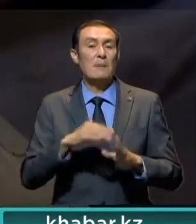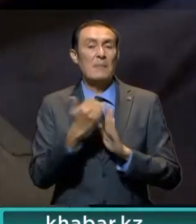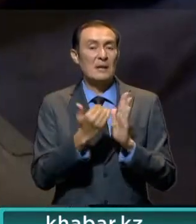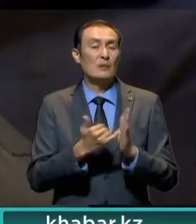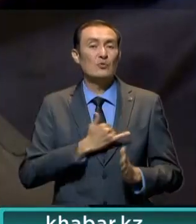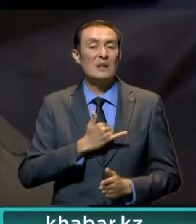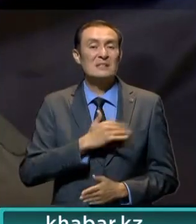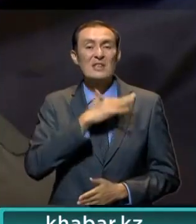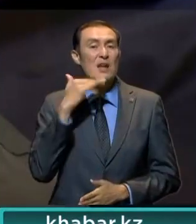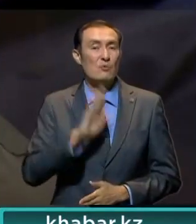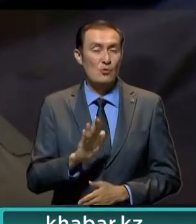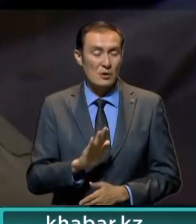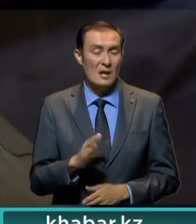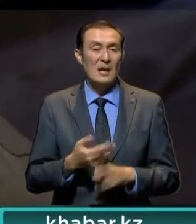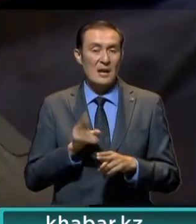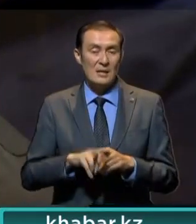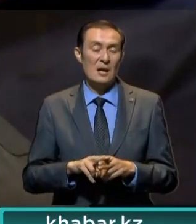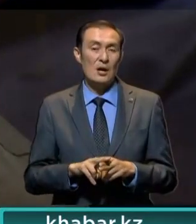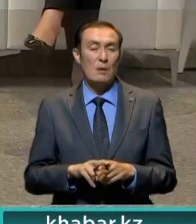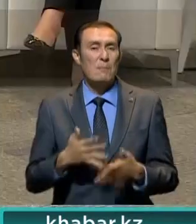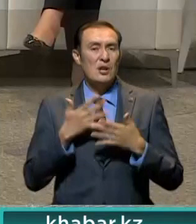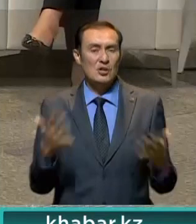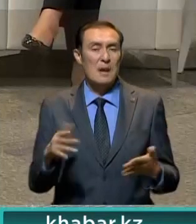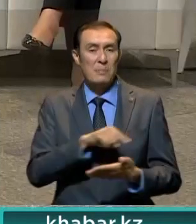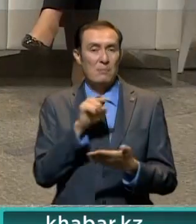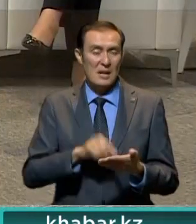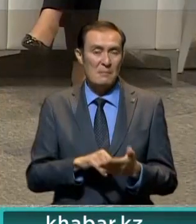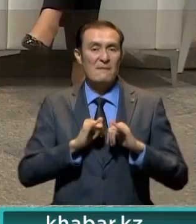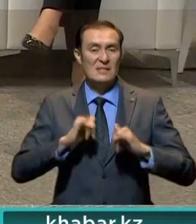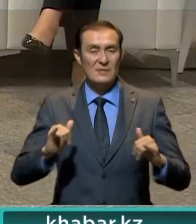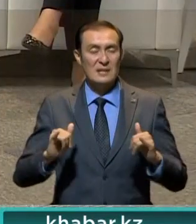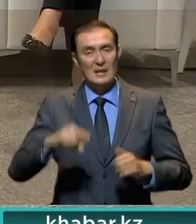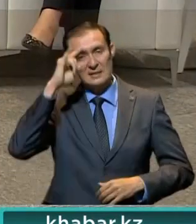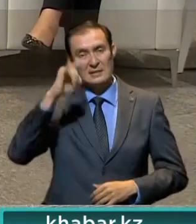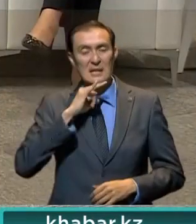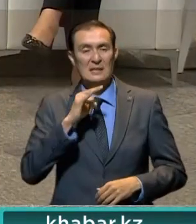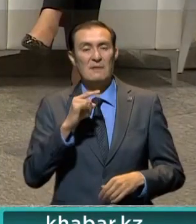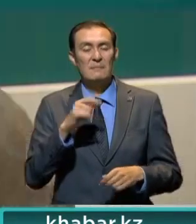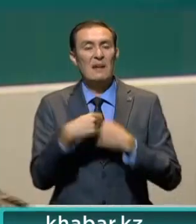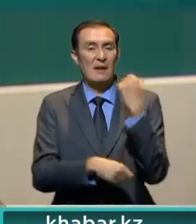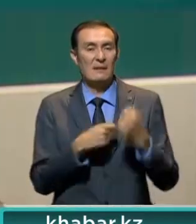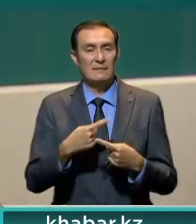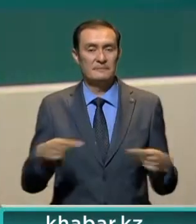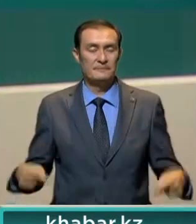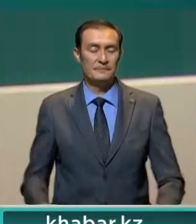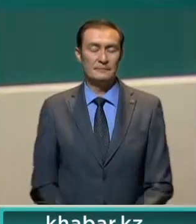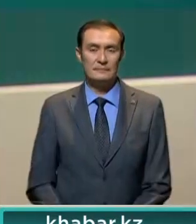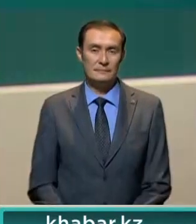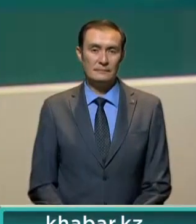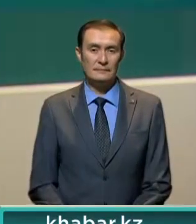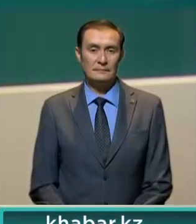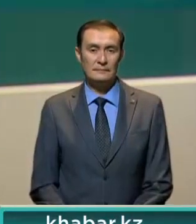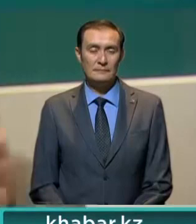в стране не так много. Это достаточно большая проблема в развитии отечественного продукта.